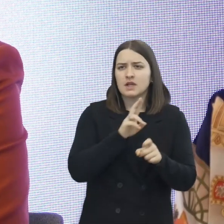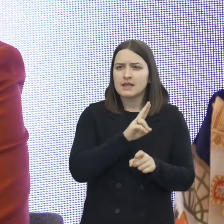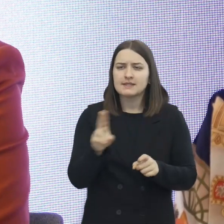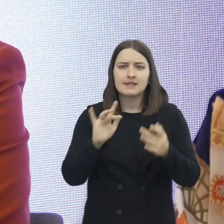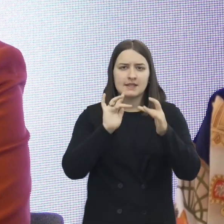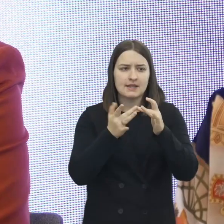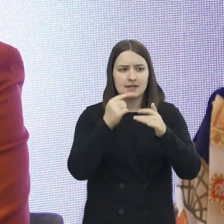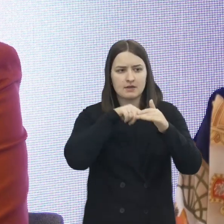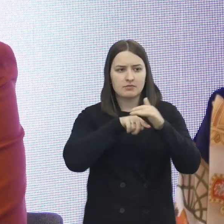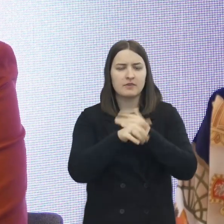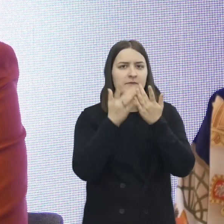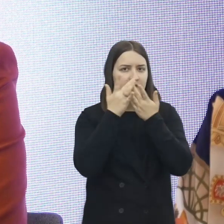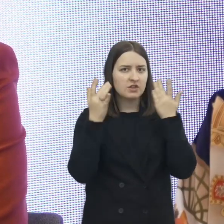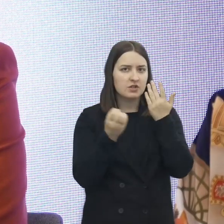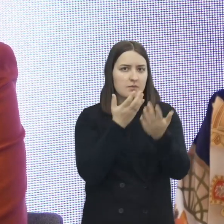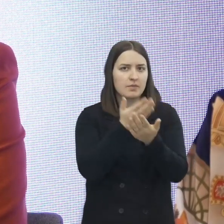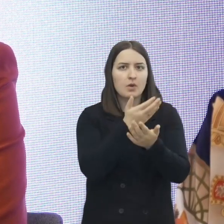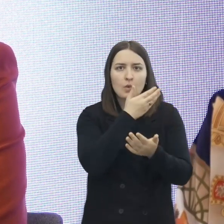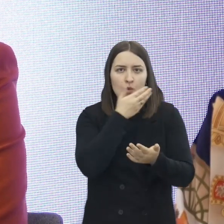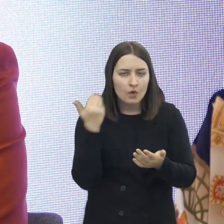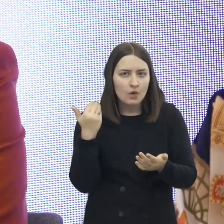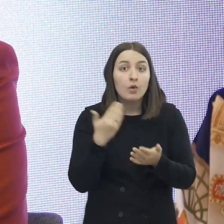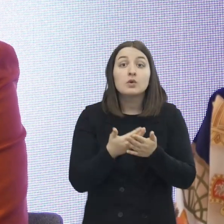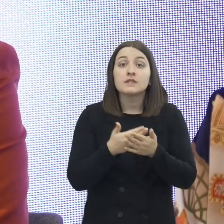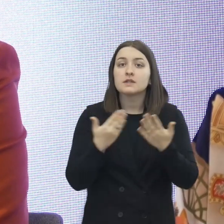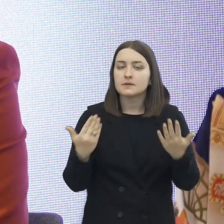tiesiogiai pasakysiu klausimą būtent dėl žmonių apsaugos